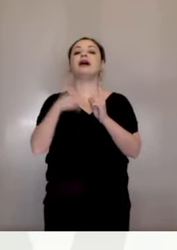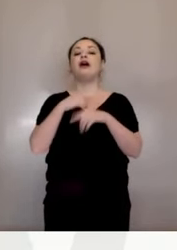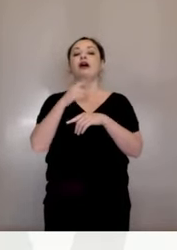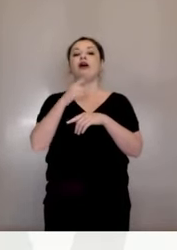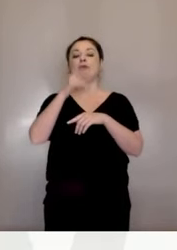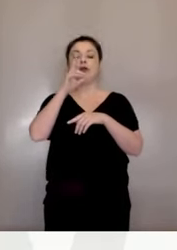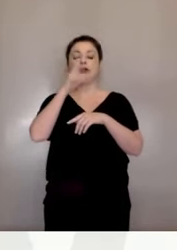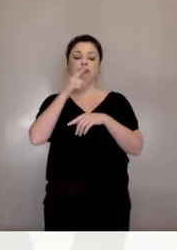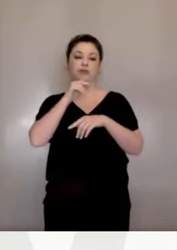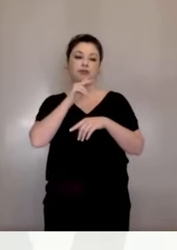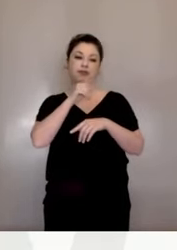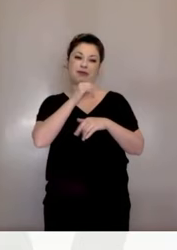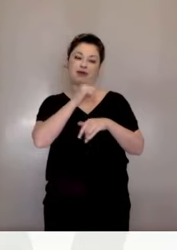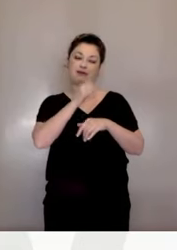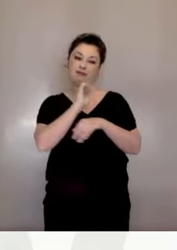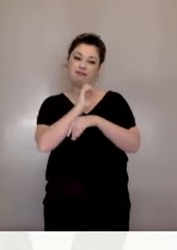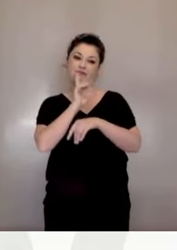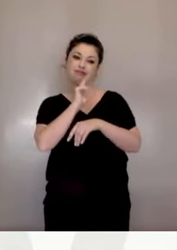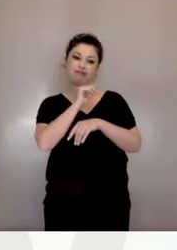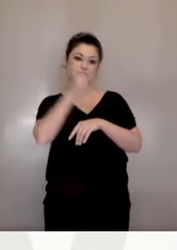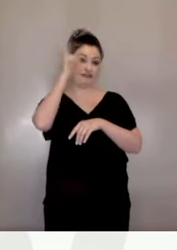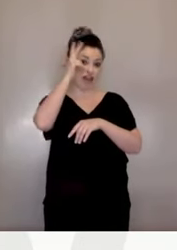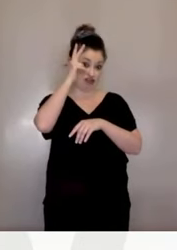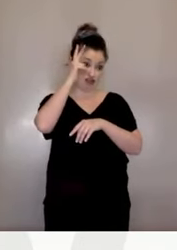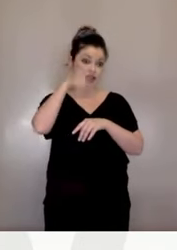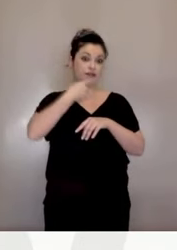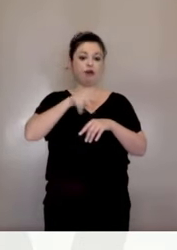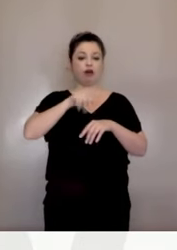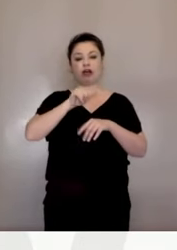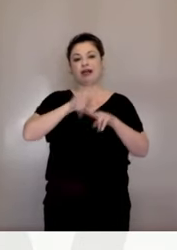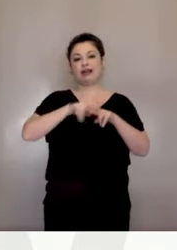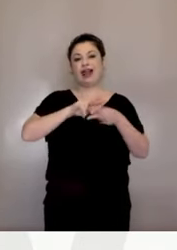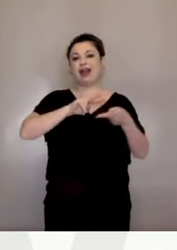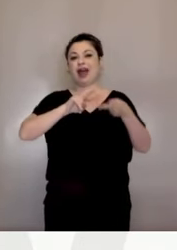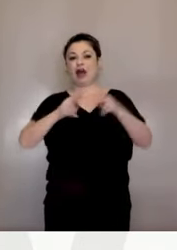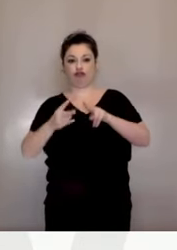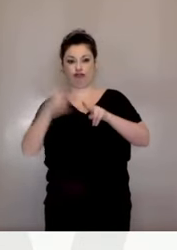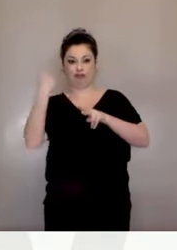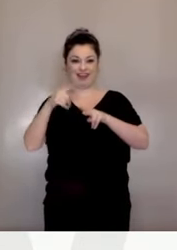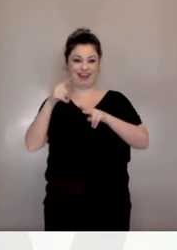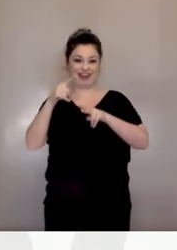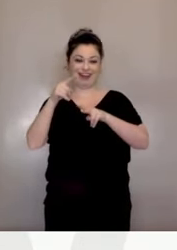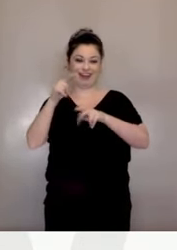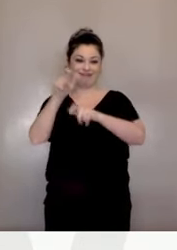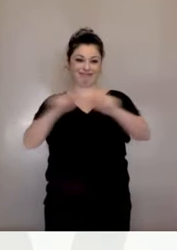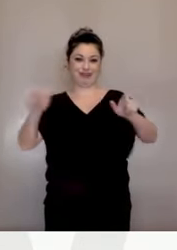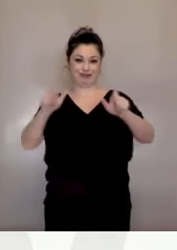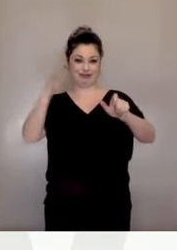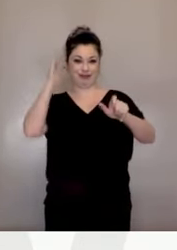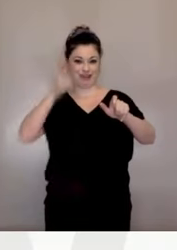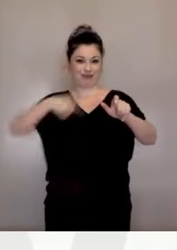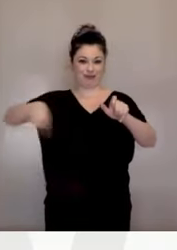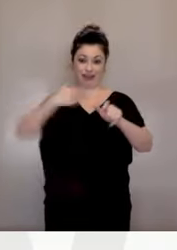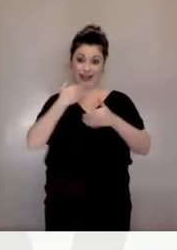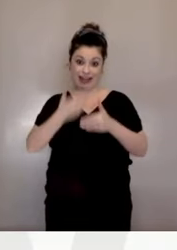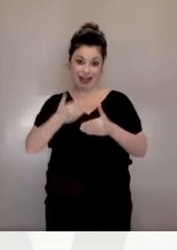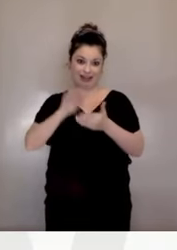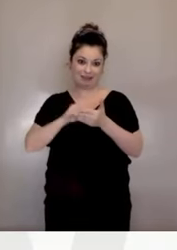poi tradurre in italiano per gli ascoltatori di oggi, che ringrazio anch'io vivamente per la loro